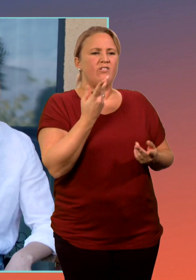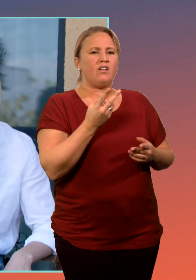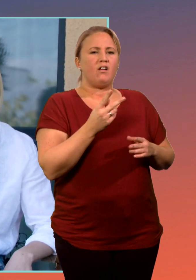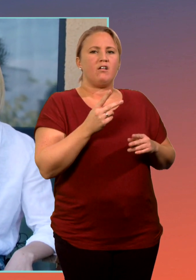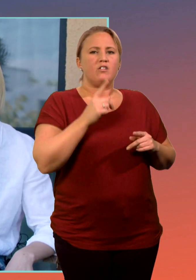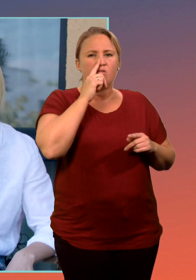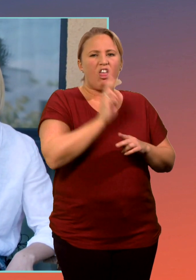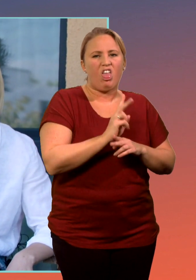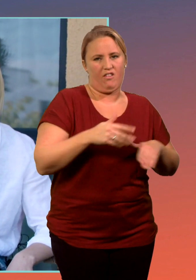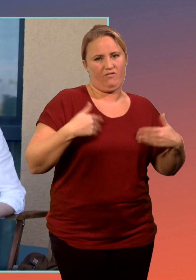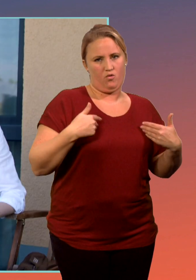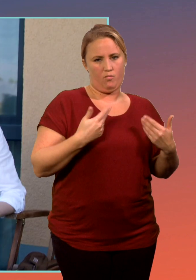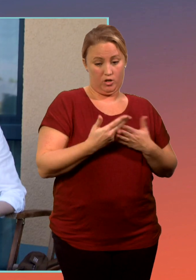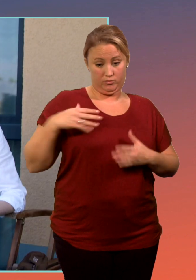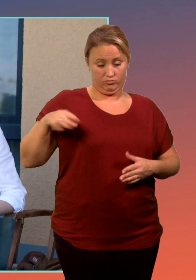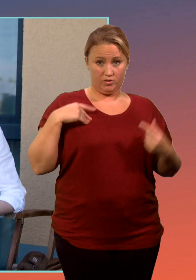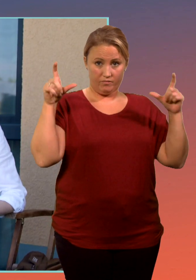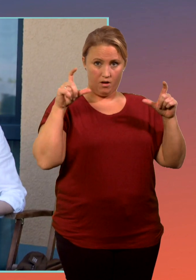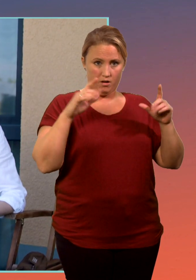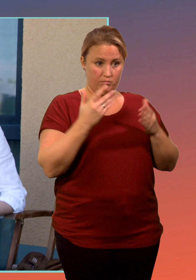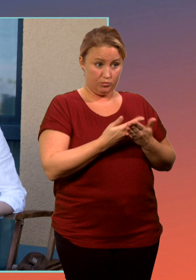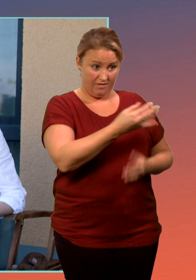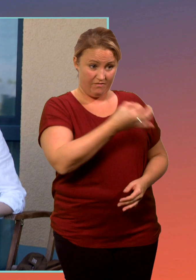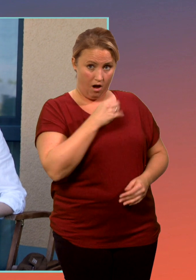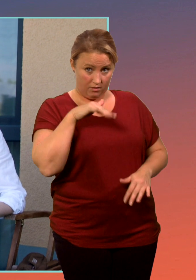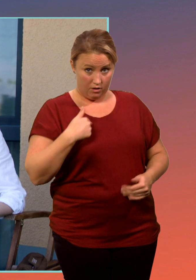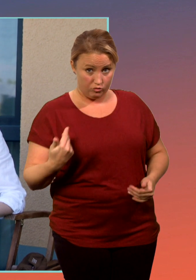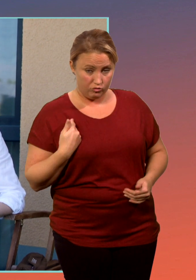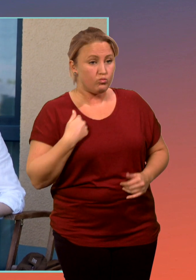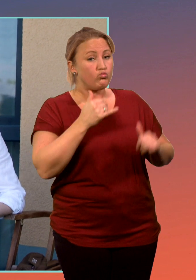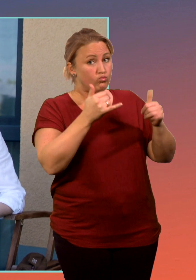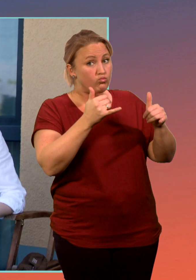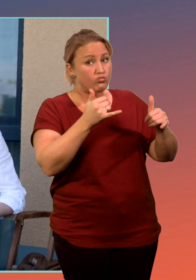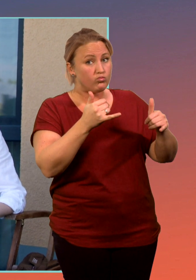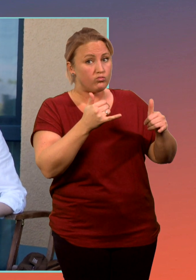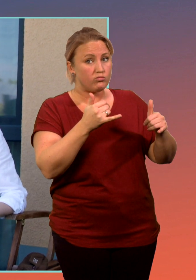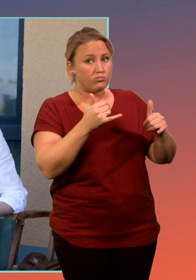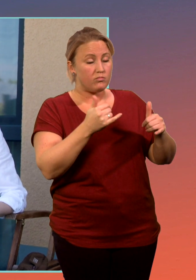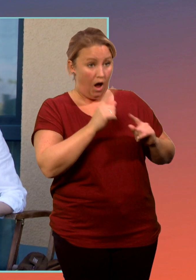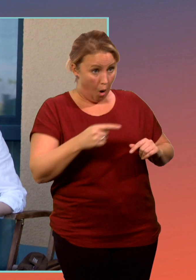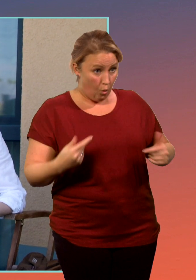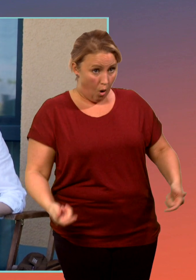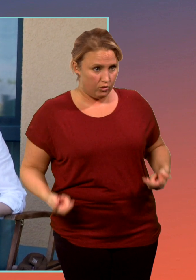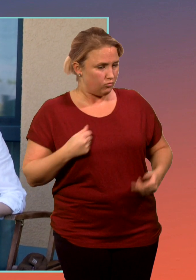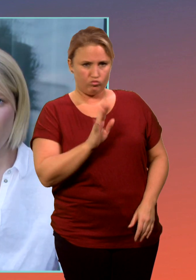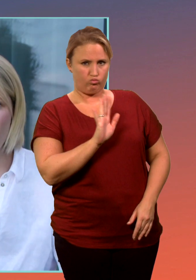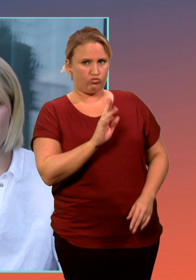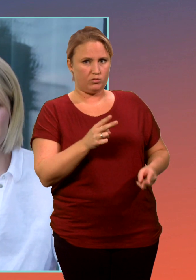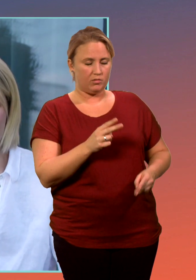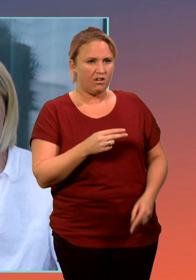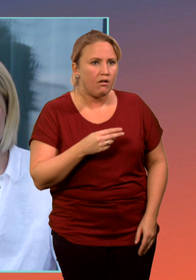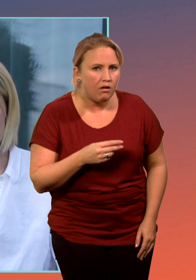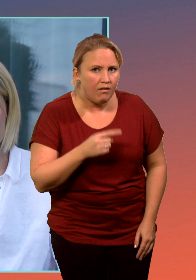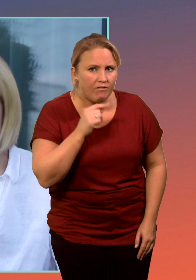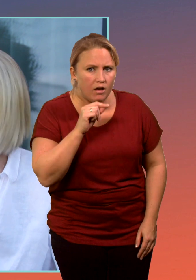Party zusammen sind und ich dann gefragt werde, ja, hast du einen Freund? Und ich sage ja und dann, ja, ist der auch Rollstuhlfahrer? Und dann sage ich nein. Wow,